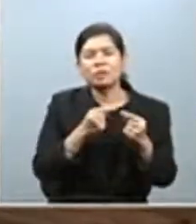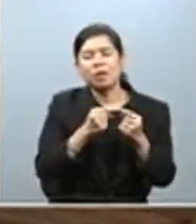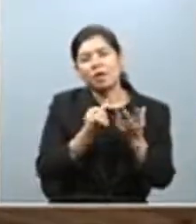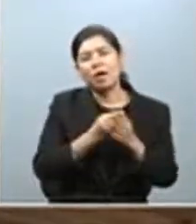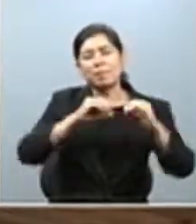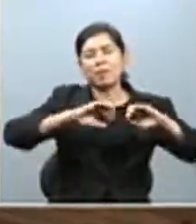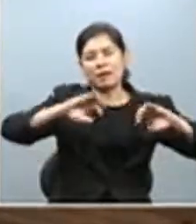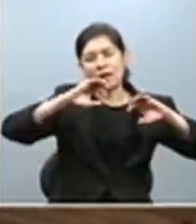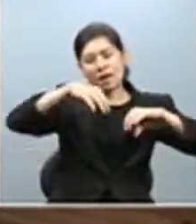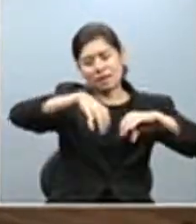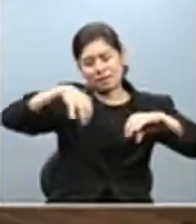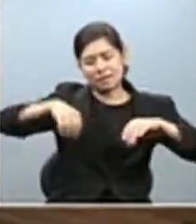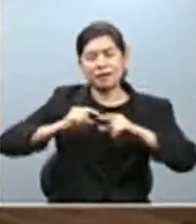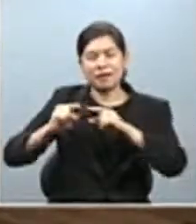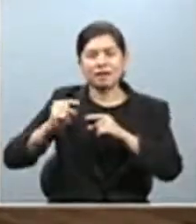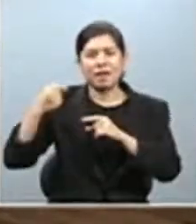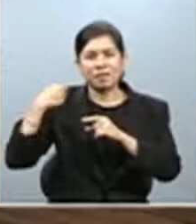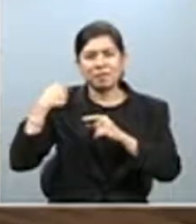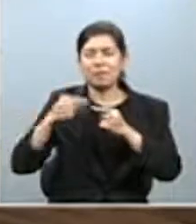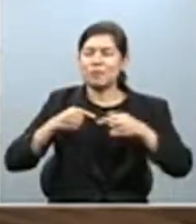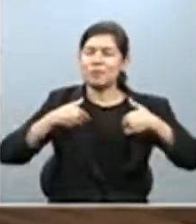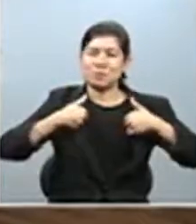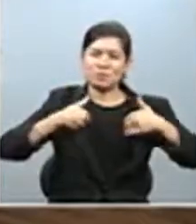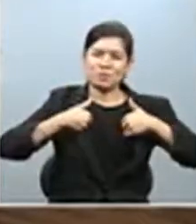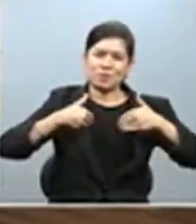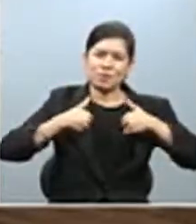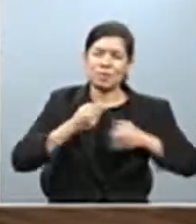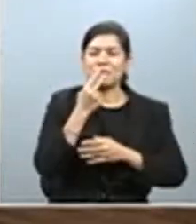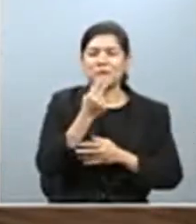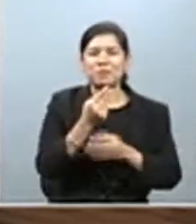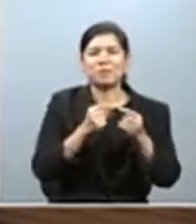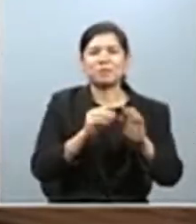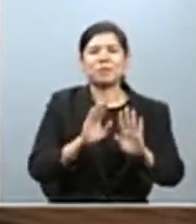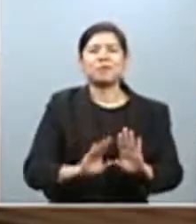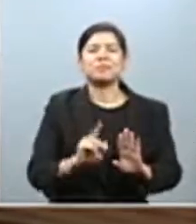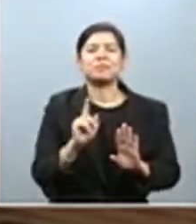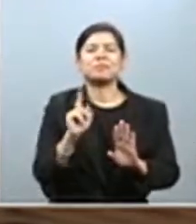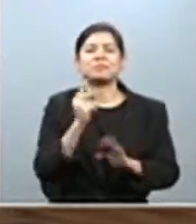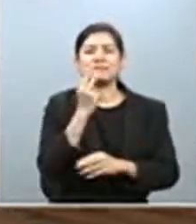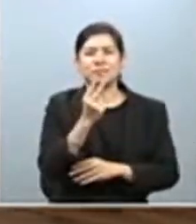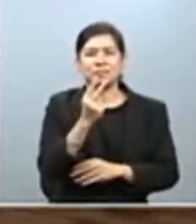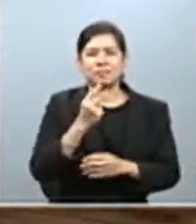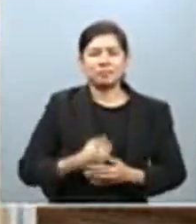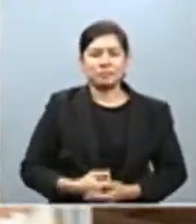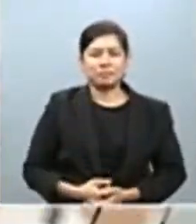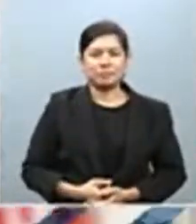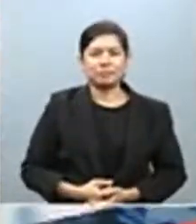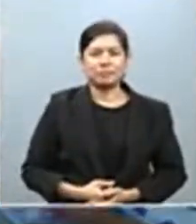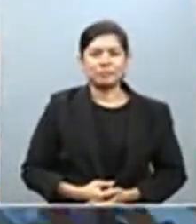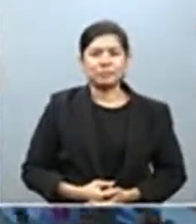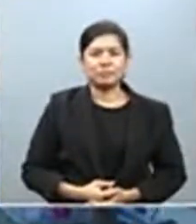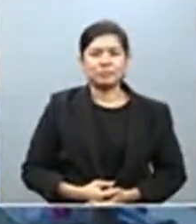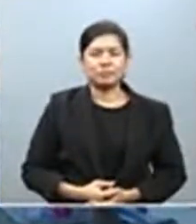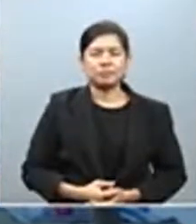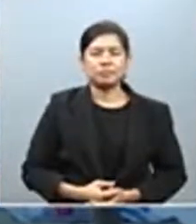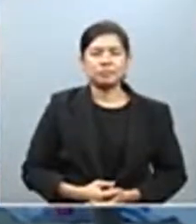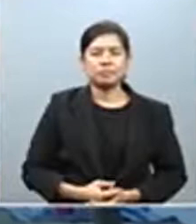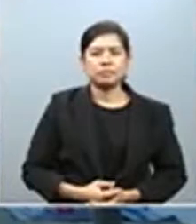นี่เข้าทางเจ๊เข้าทางยังไงเป็นคนยังไงสำหรับพี่จุ๋มของเราเชิญติดตามค่ะ